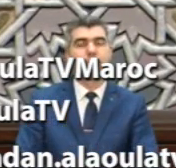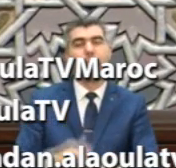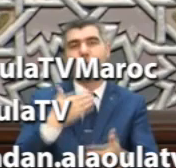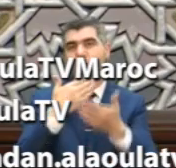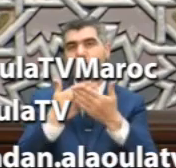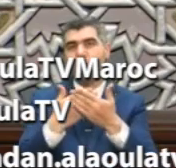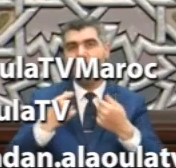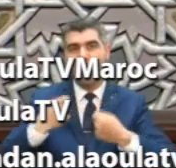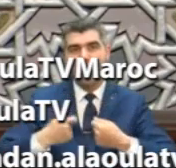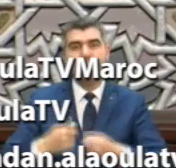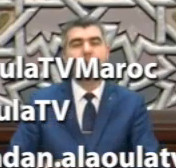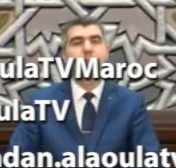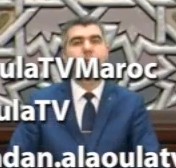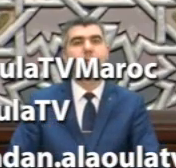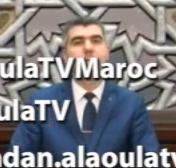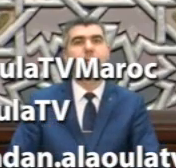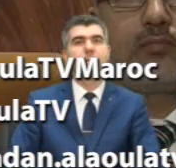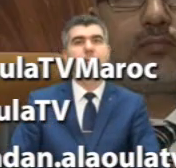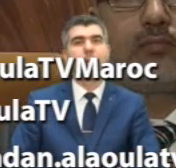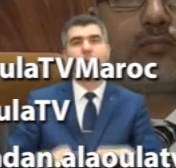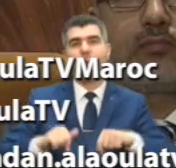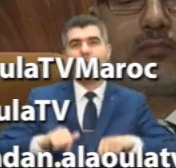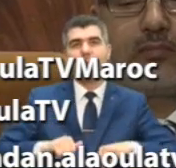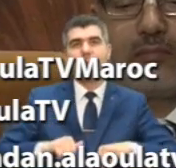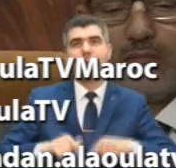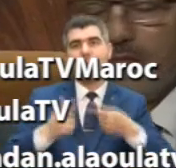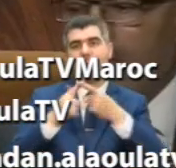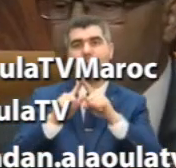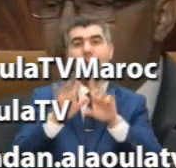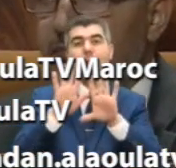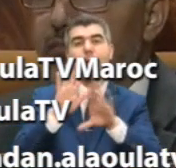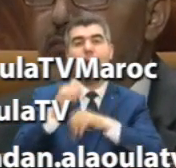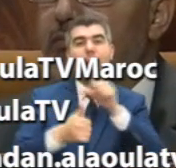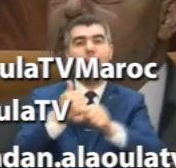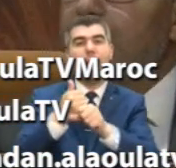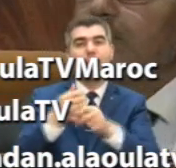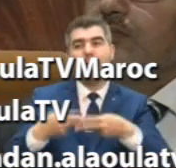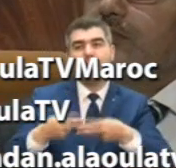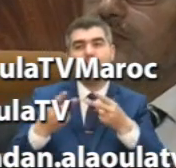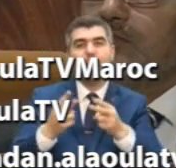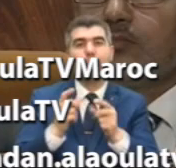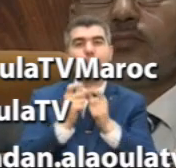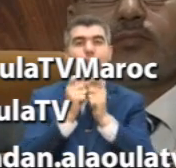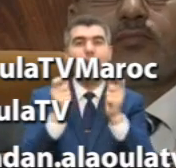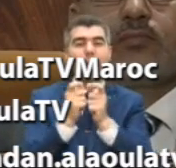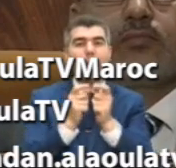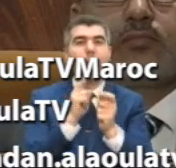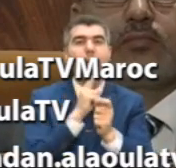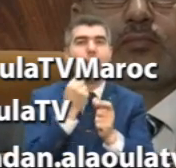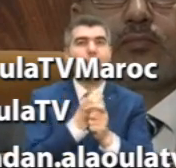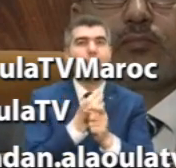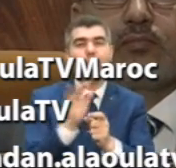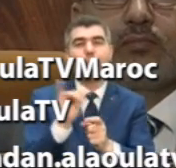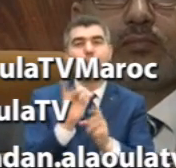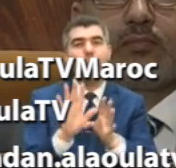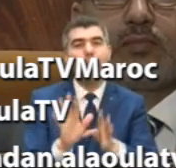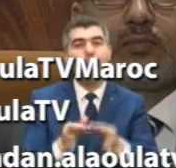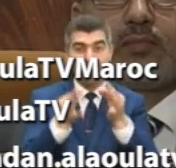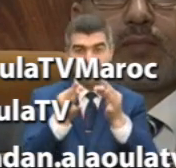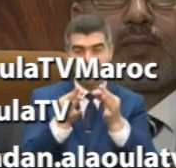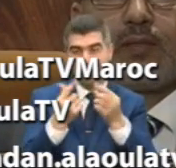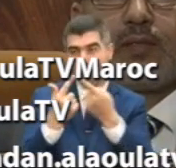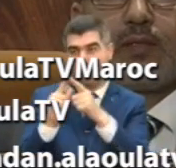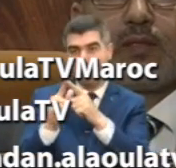شكرا السيده الرئيسه. السيدة الوزيرة، بعد 10 سنوات من تأسيسها نسائلكم السيدة الوزيرة عن حصيلة منجزات